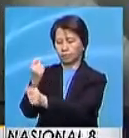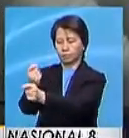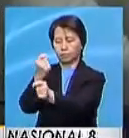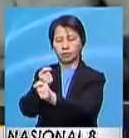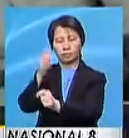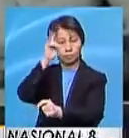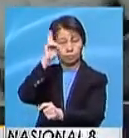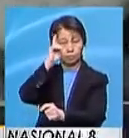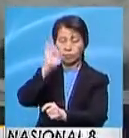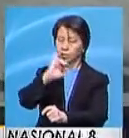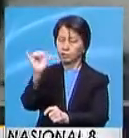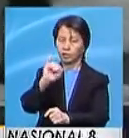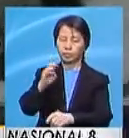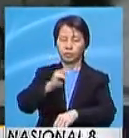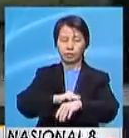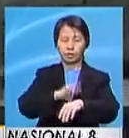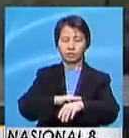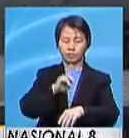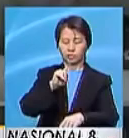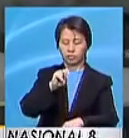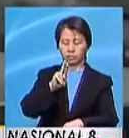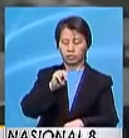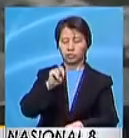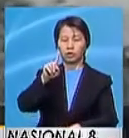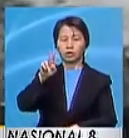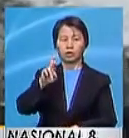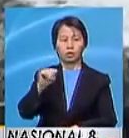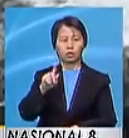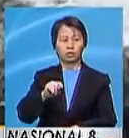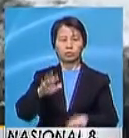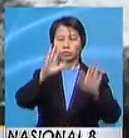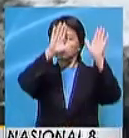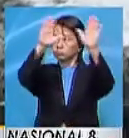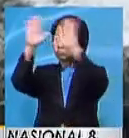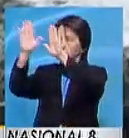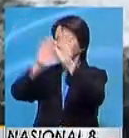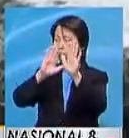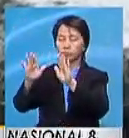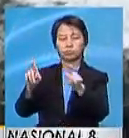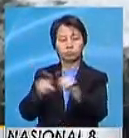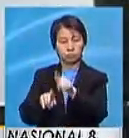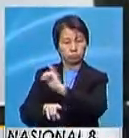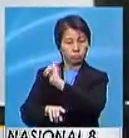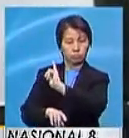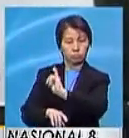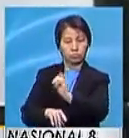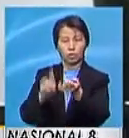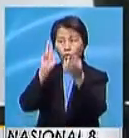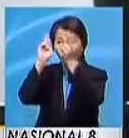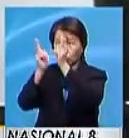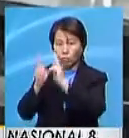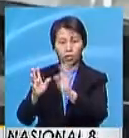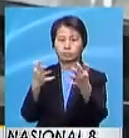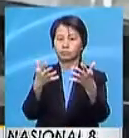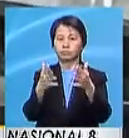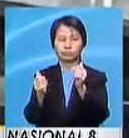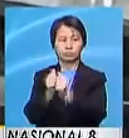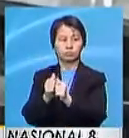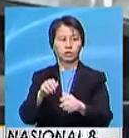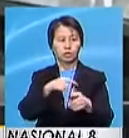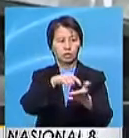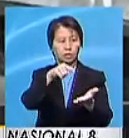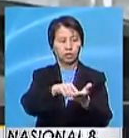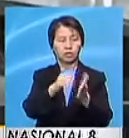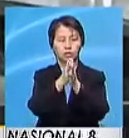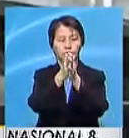seperti pada zaman Tun Abdul Razak dahulu, adanya jata negeri-negeri. Dan yang paling menarik kalau saya boleh kongsikan, ini antara buku merah